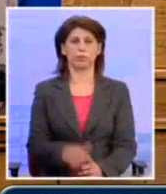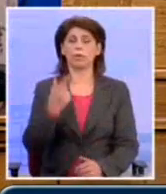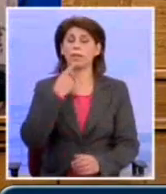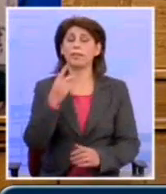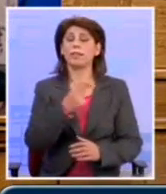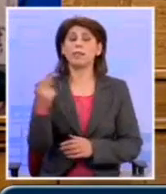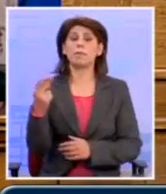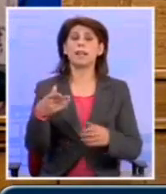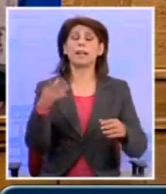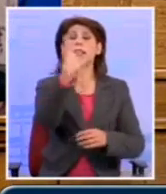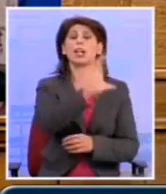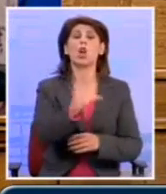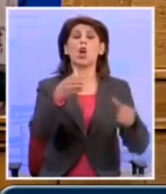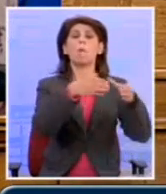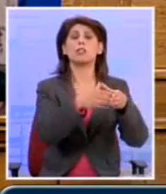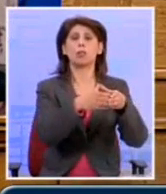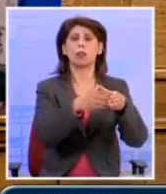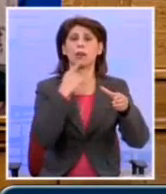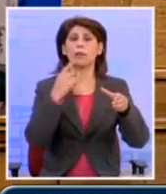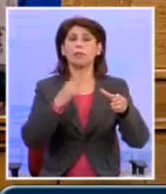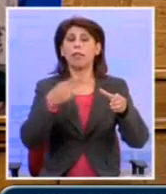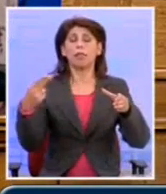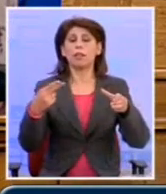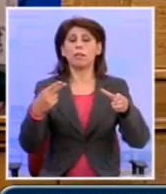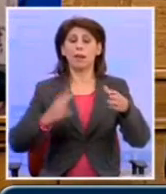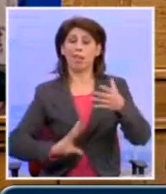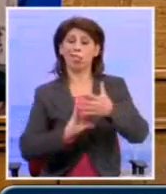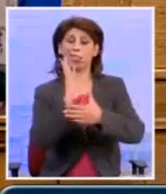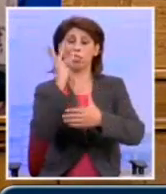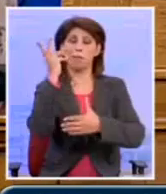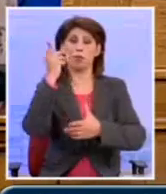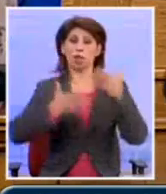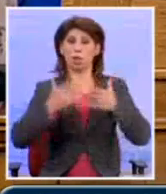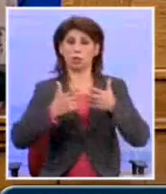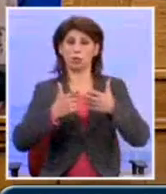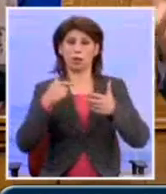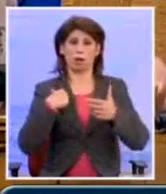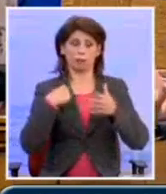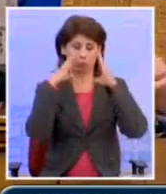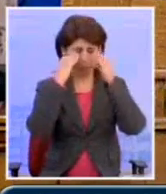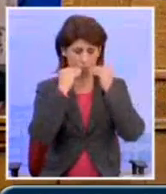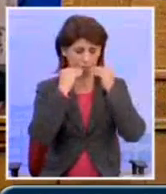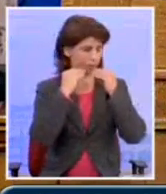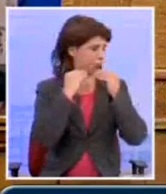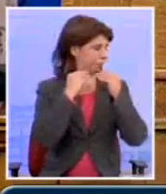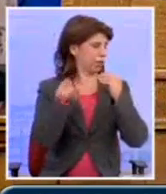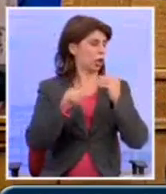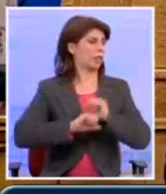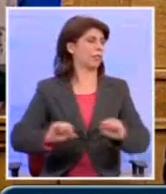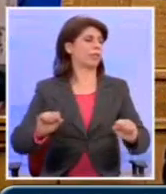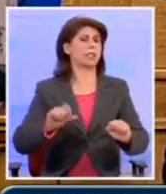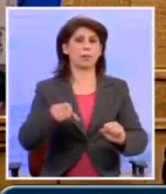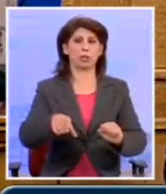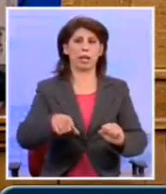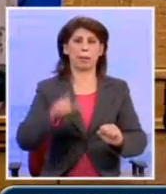σημαίνει σε αυτή την περίοδο εντός εισαγωγικών δημιουργική λογιστική. Κλείνουμε τα μάτια όταν αυτό δεν χαλάει πολιτικές και οικονομικές